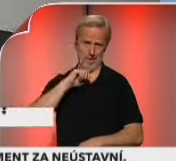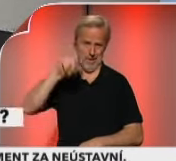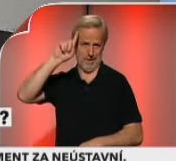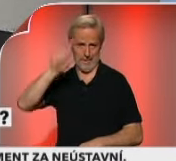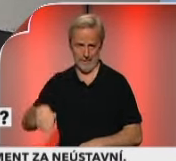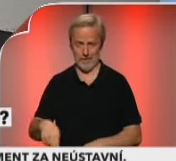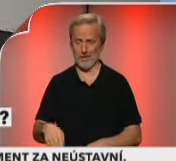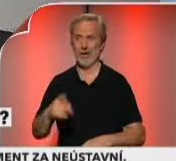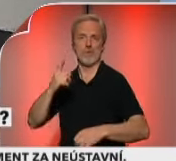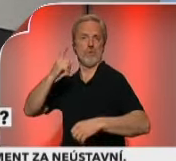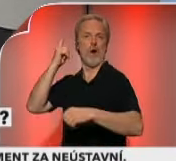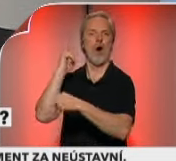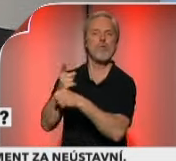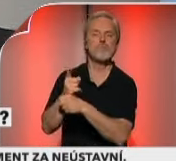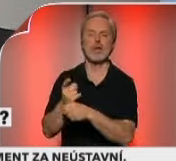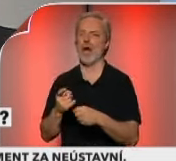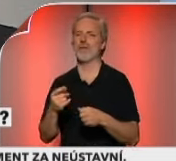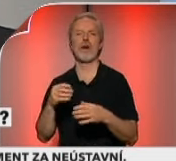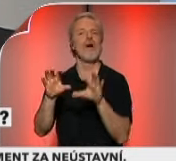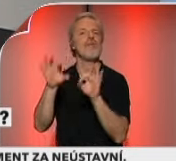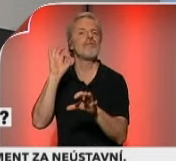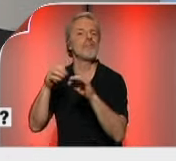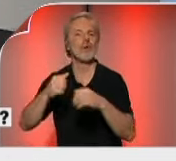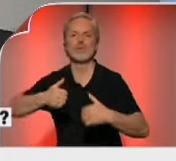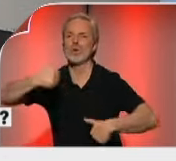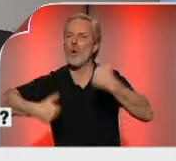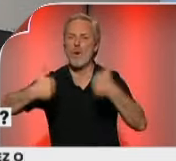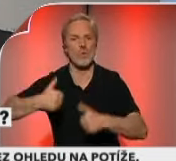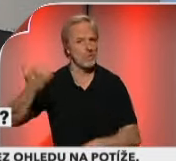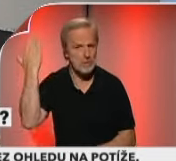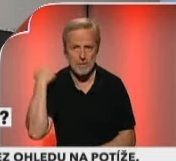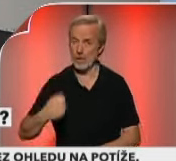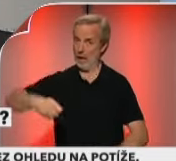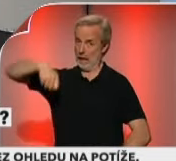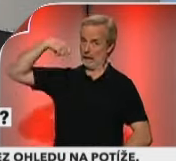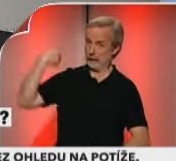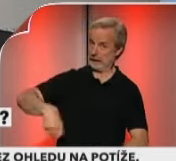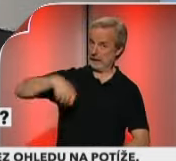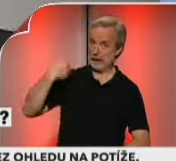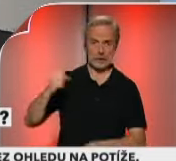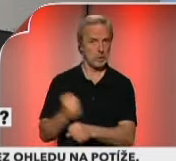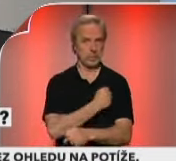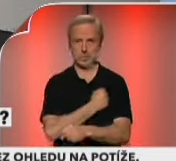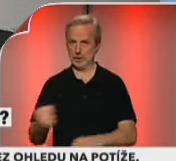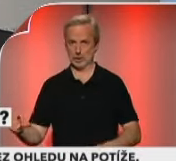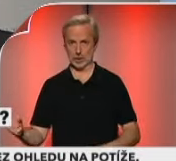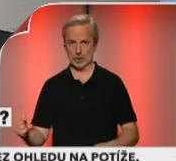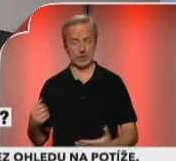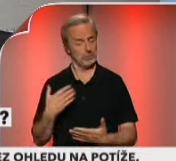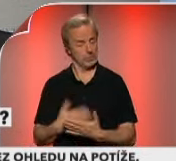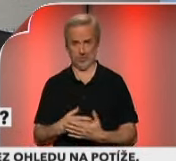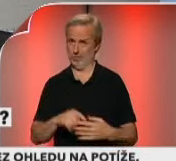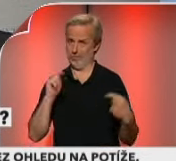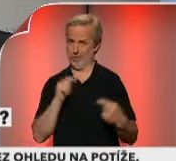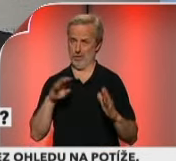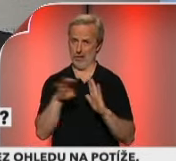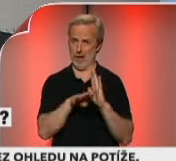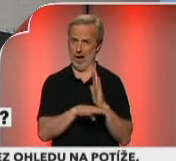bez výběrového řízení že se pravděpodobně jednalo o předražený nákup že to bylo v rozporu s tím co si přál